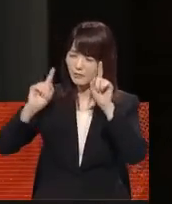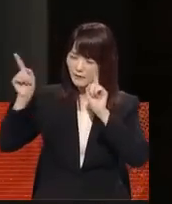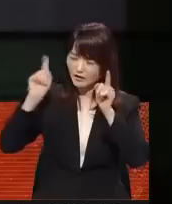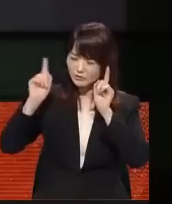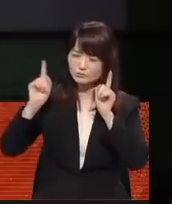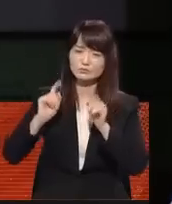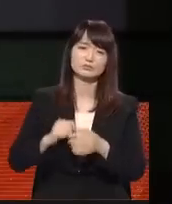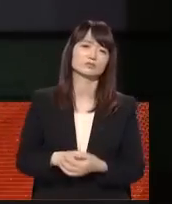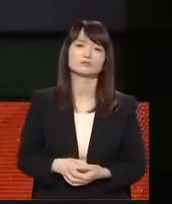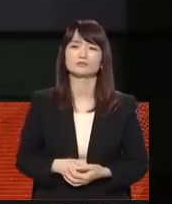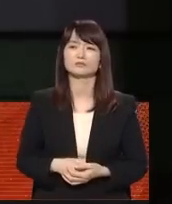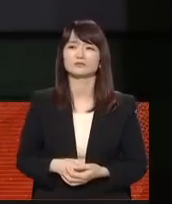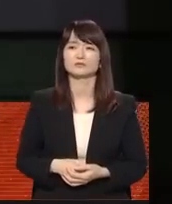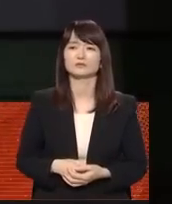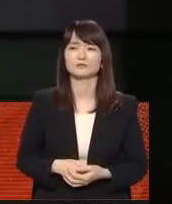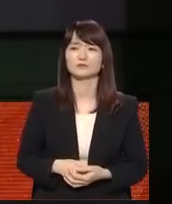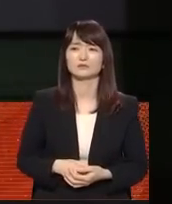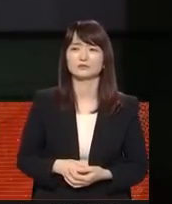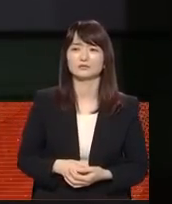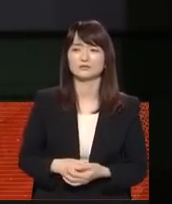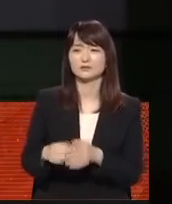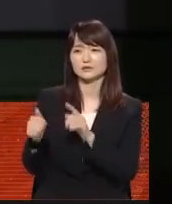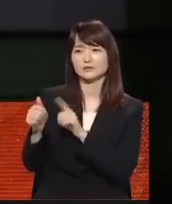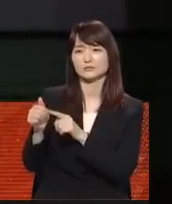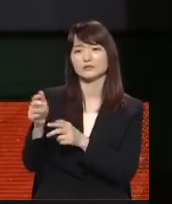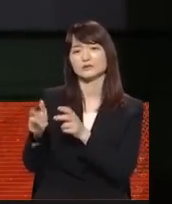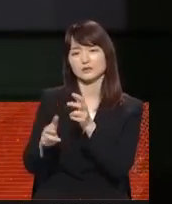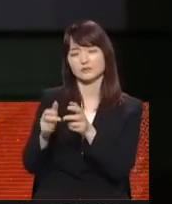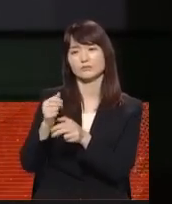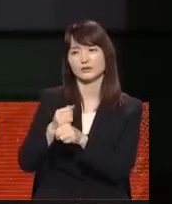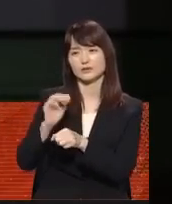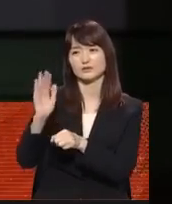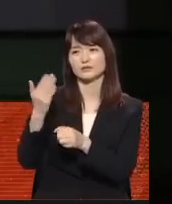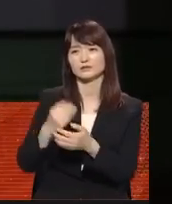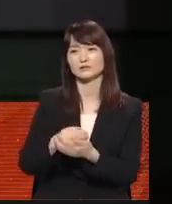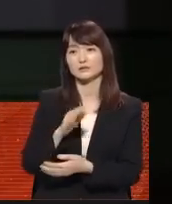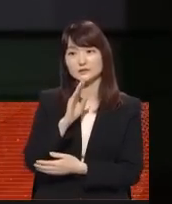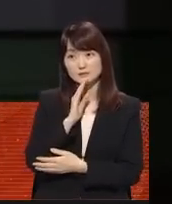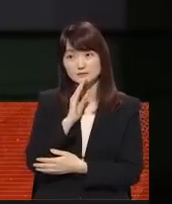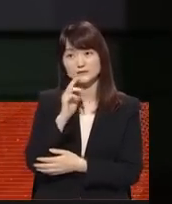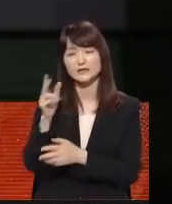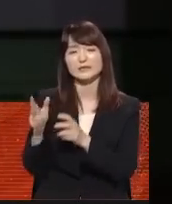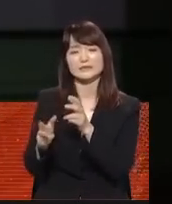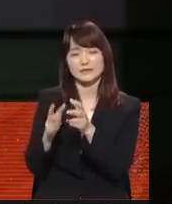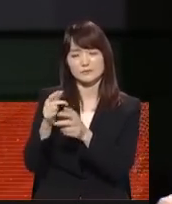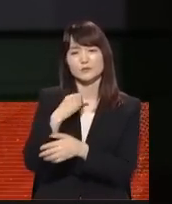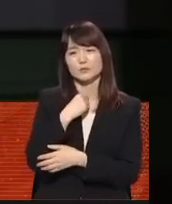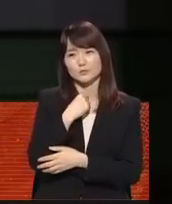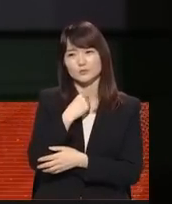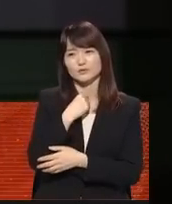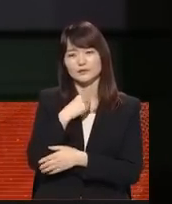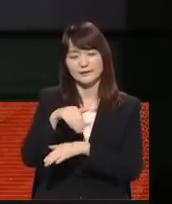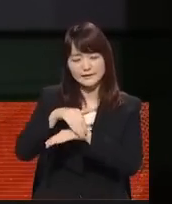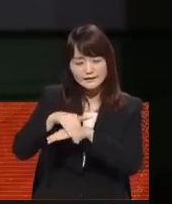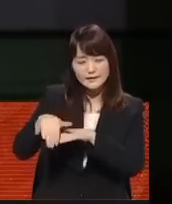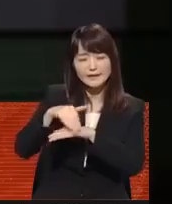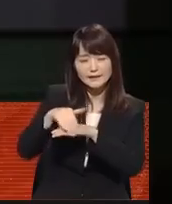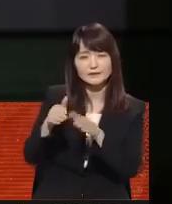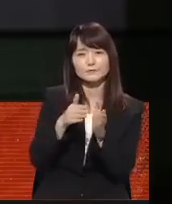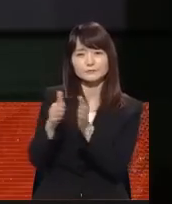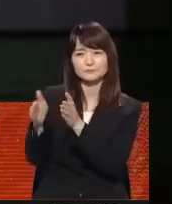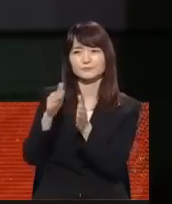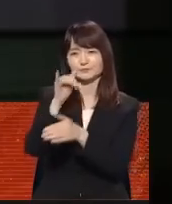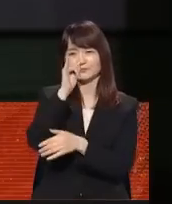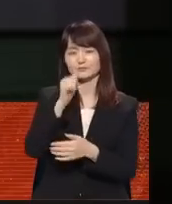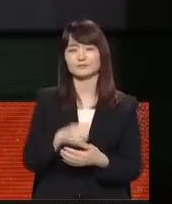백수가 됐고요이 전승민 님이 저분은 사업하셔야겠네라고 말씀하셨는데 실제로 사업 바람이 들었습니다 지금 청사진을 쓰고 있는데 그